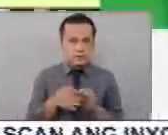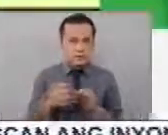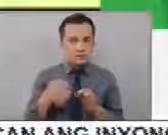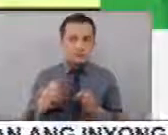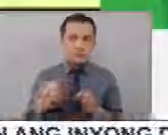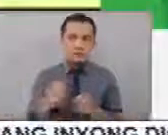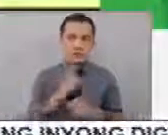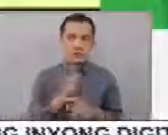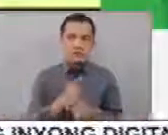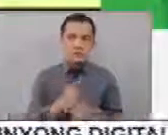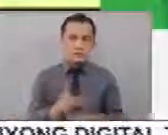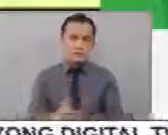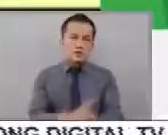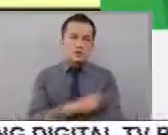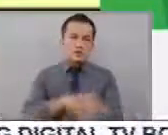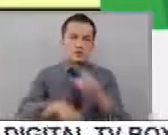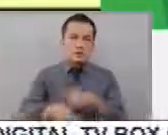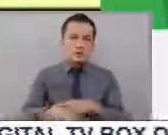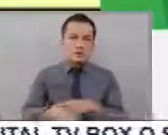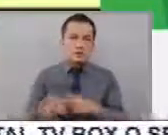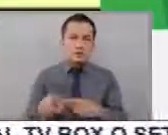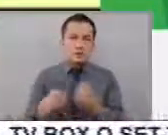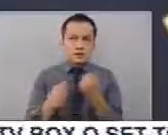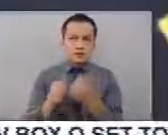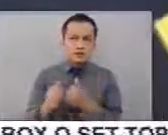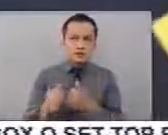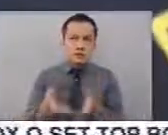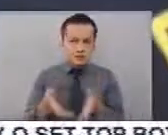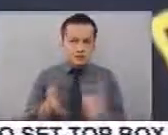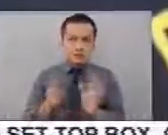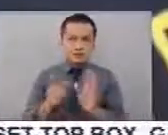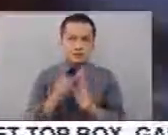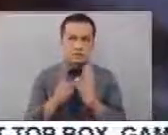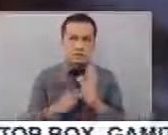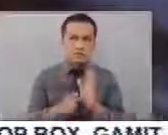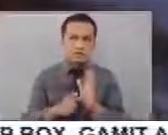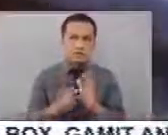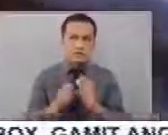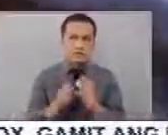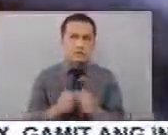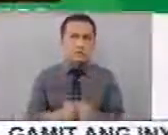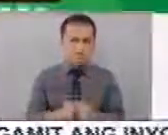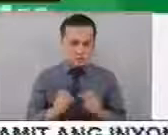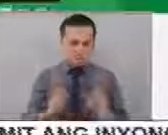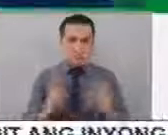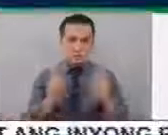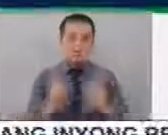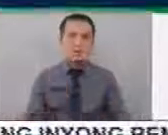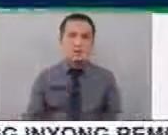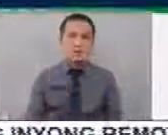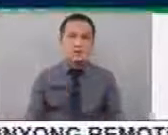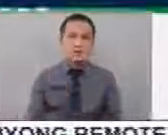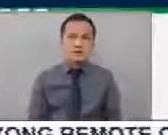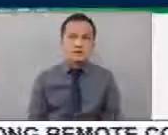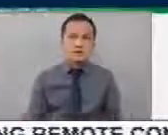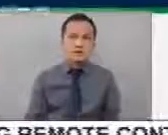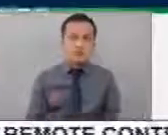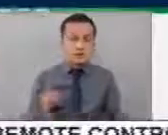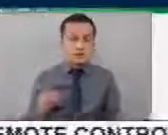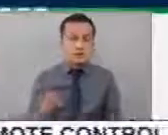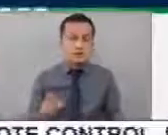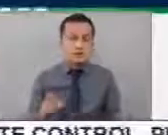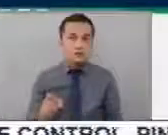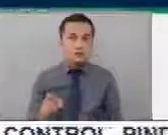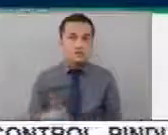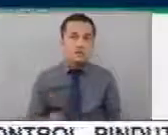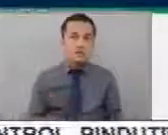unvaccinated. Kaya naman patuloy ang panawagan ni Mayor Sara sa mga Daboenyo na magpabakuna na. Kita nato na dili na ta